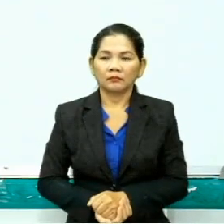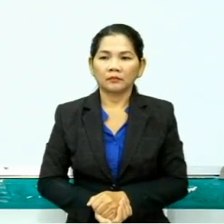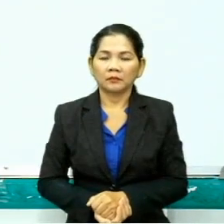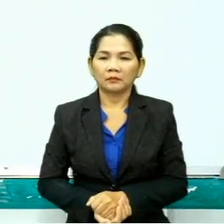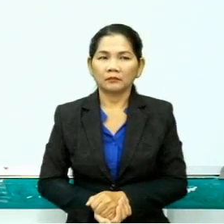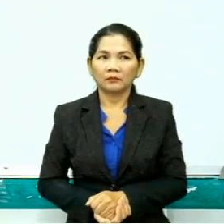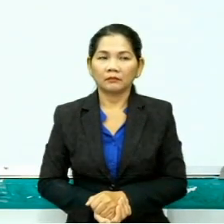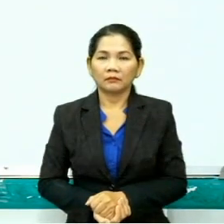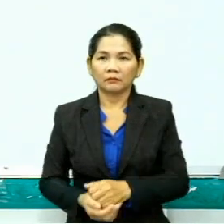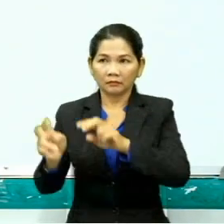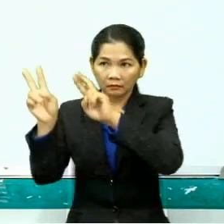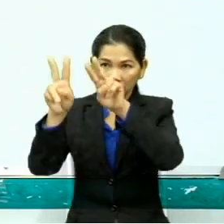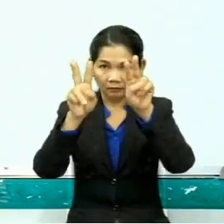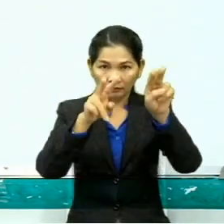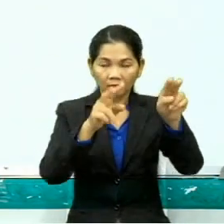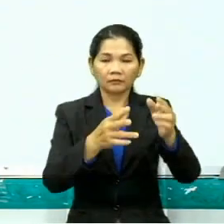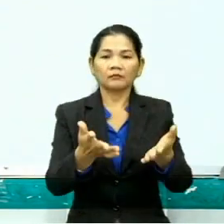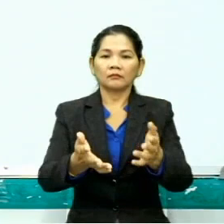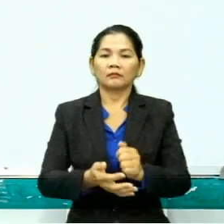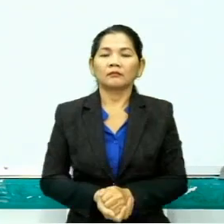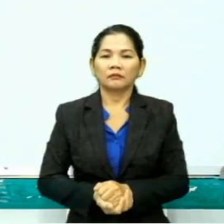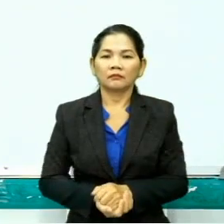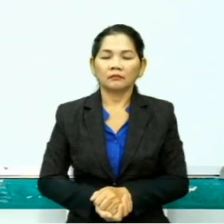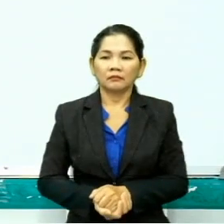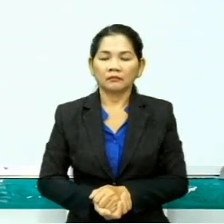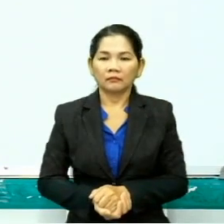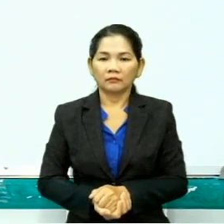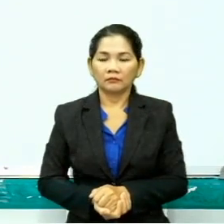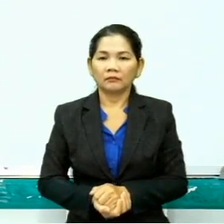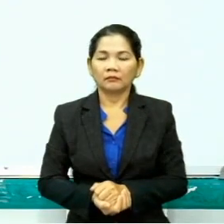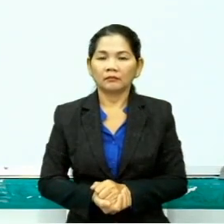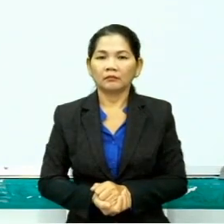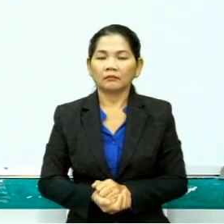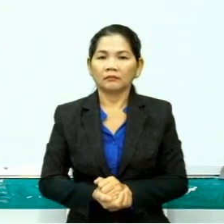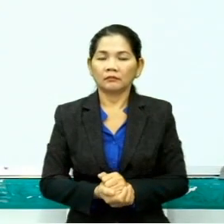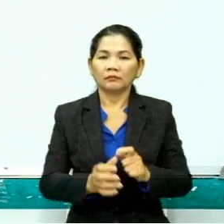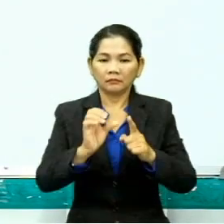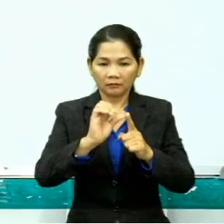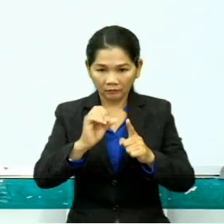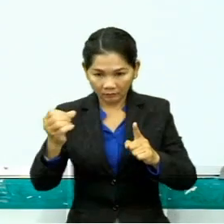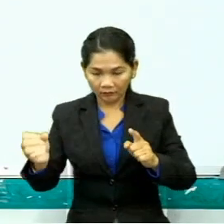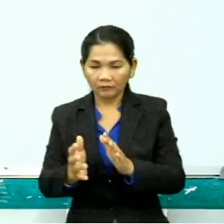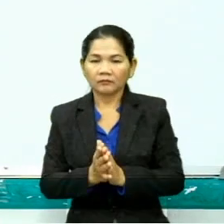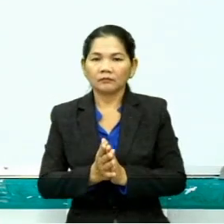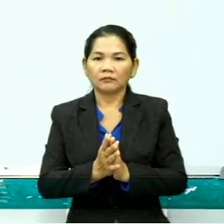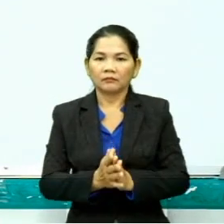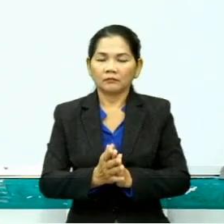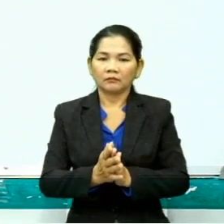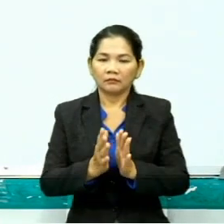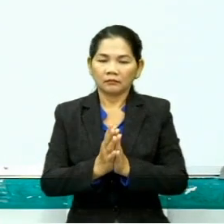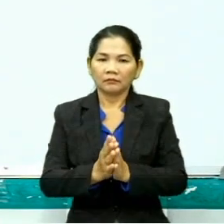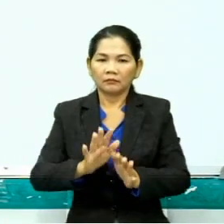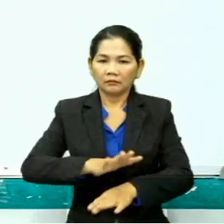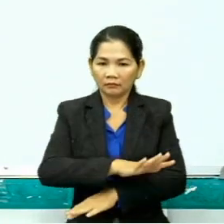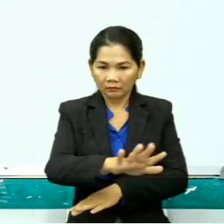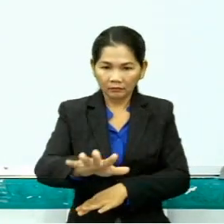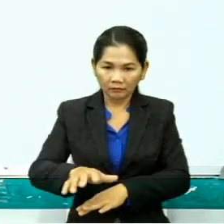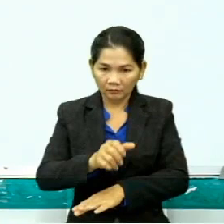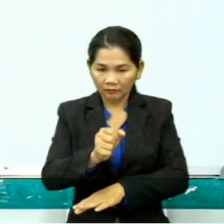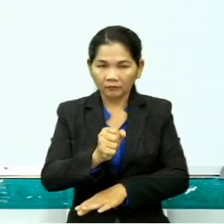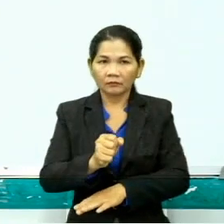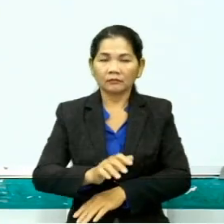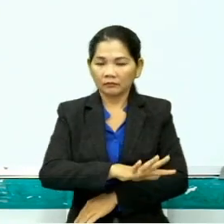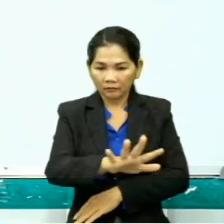nhân là kiện từ chó tả lấy dương mưa chặt về clear tim mũi nó con á cam phút chia ruột xong